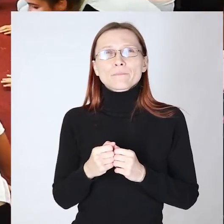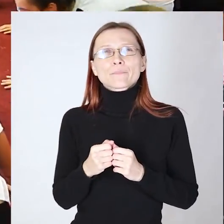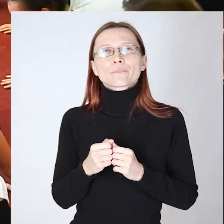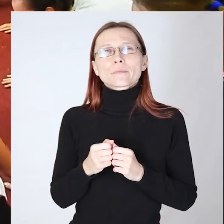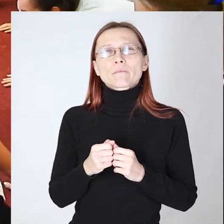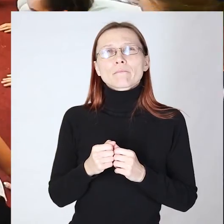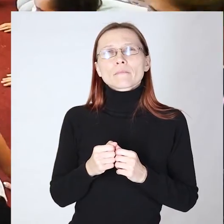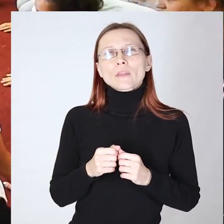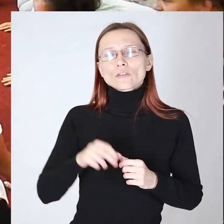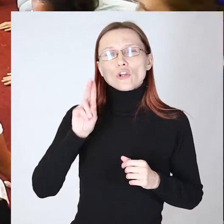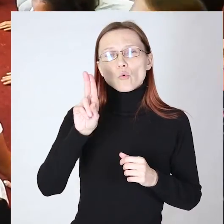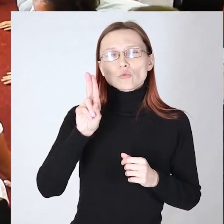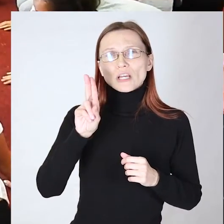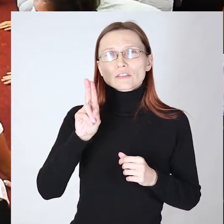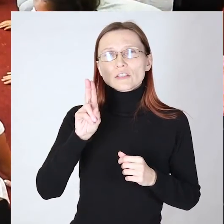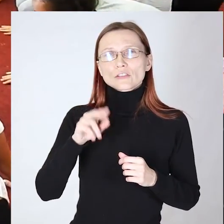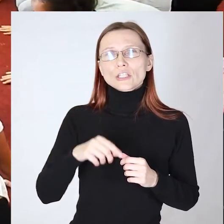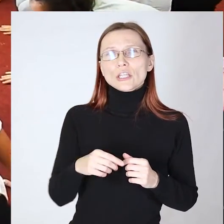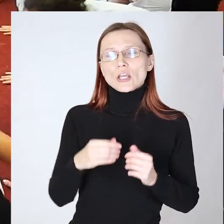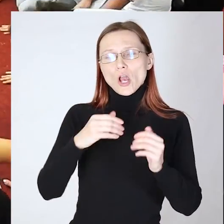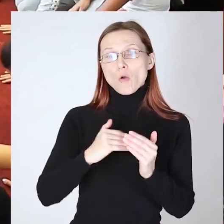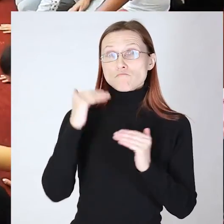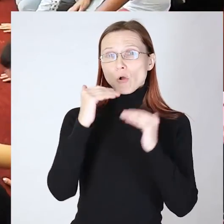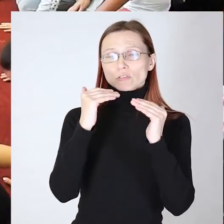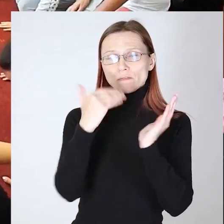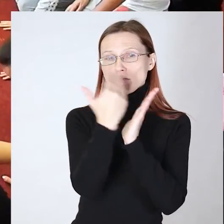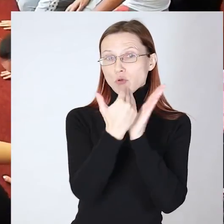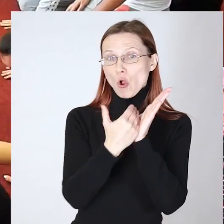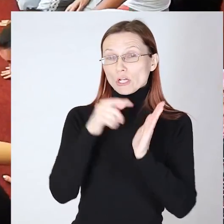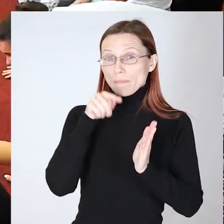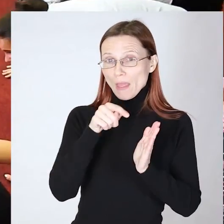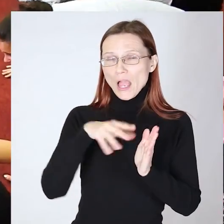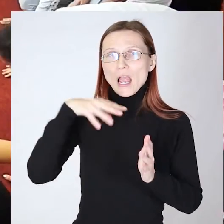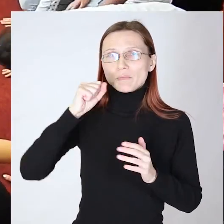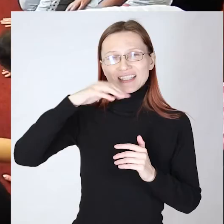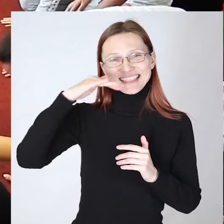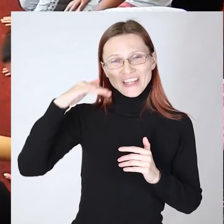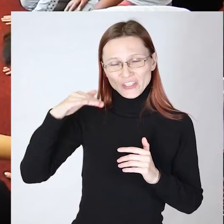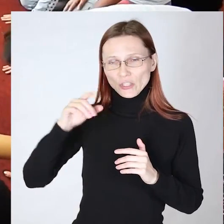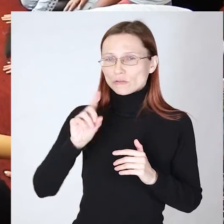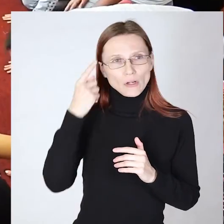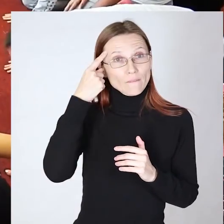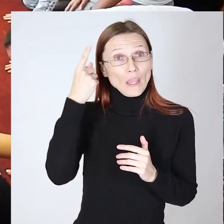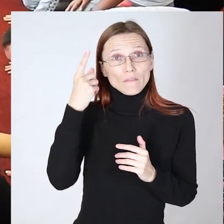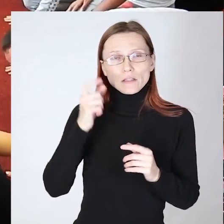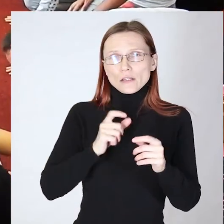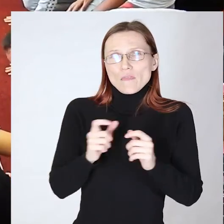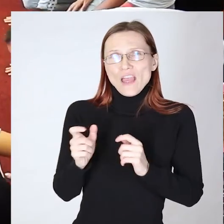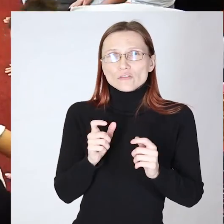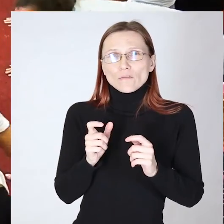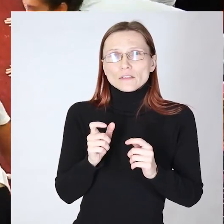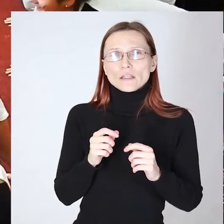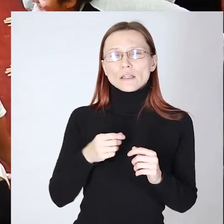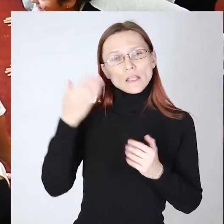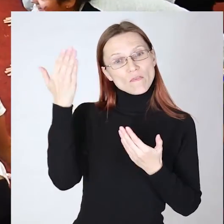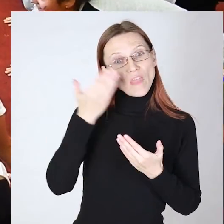vzdelávania postavili ten program tak, aby tie deti, ktoré nevedeli tancovať, sa